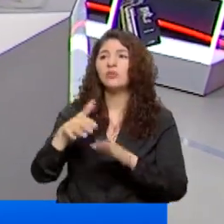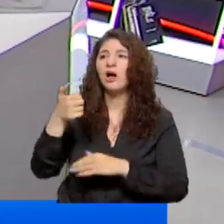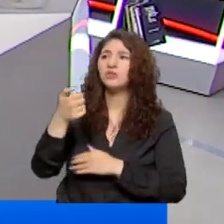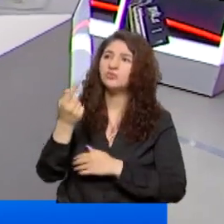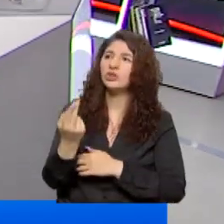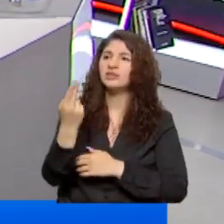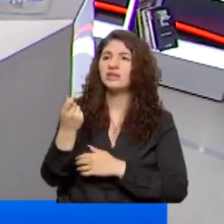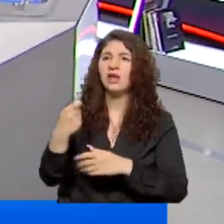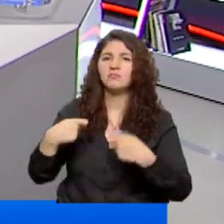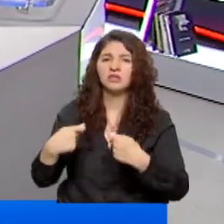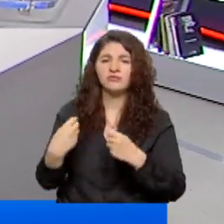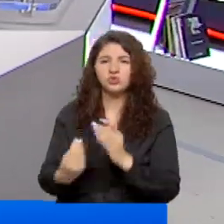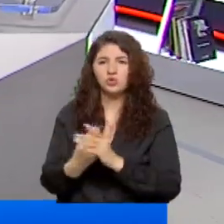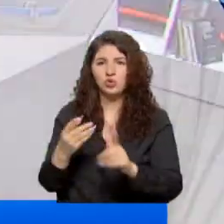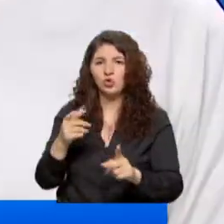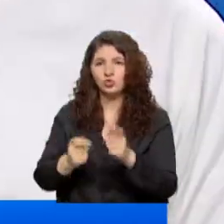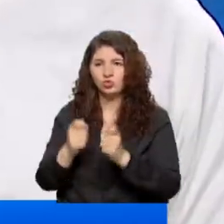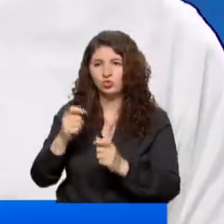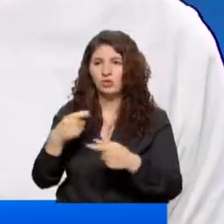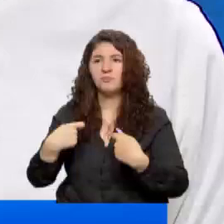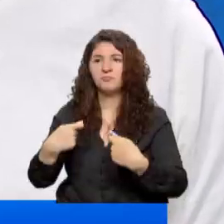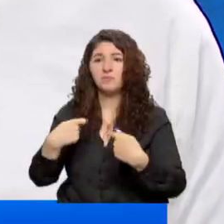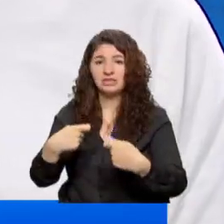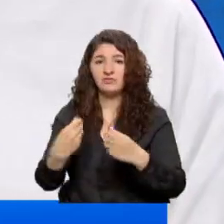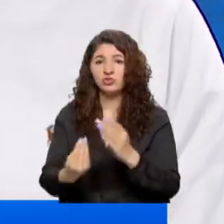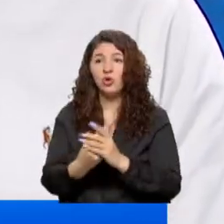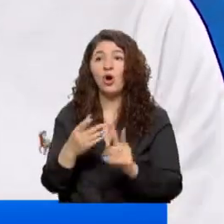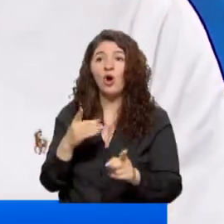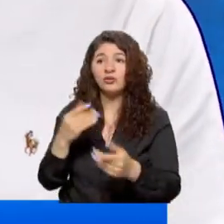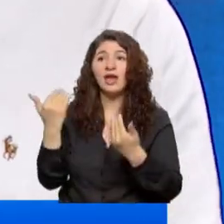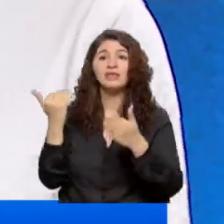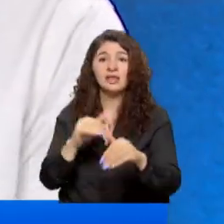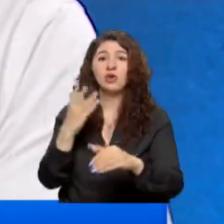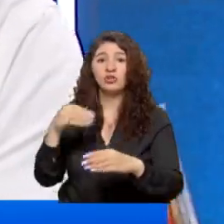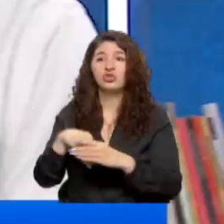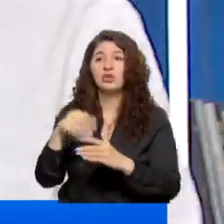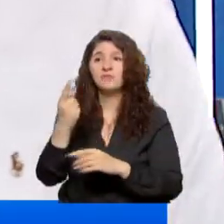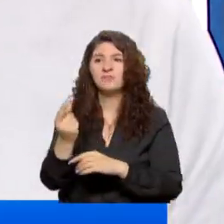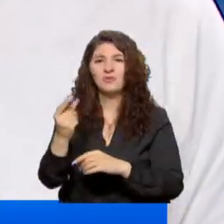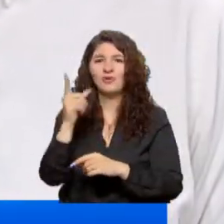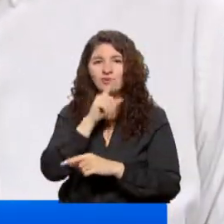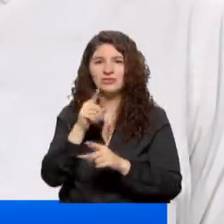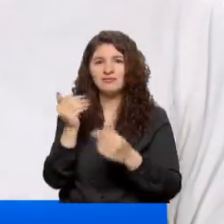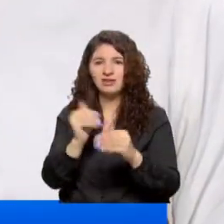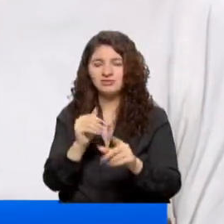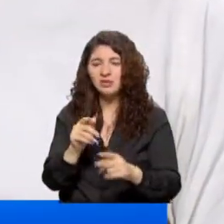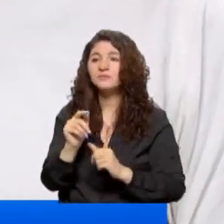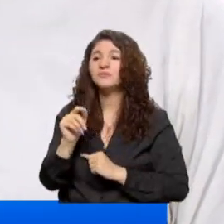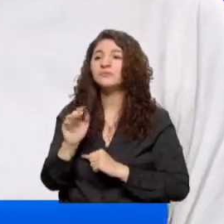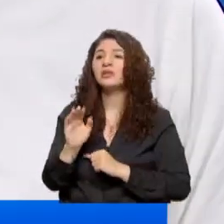6,5 liraya 7 liraya mal ediyor sütü mal ediyordu o da işte destekleme olduğunu 1 lira destekleme olduğu